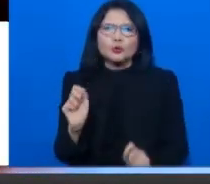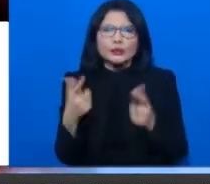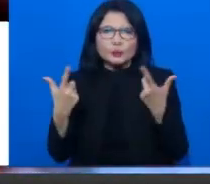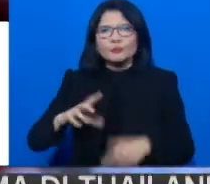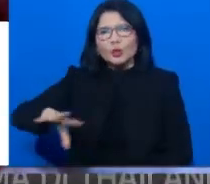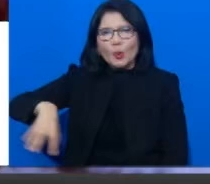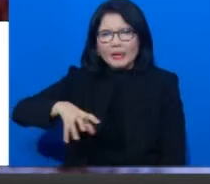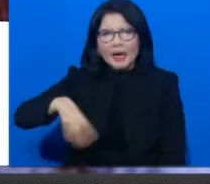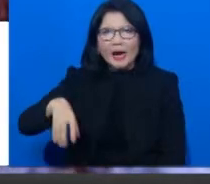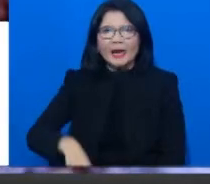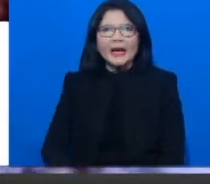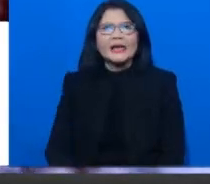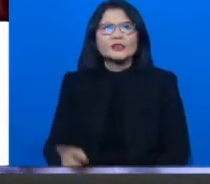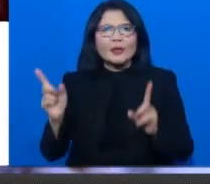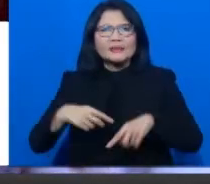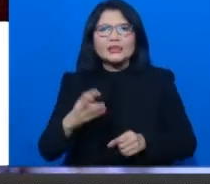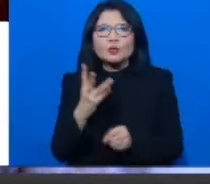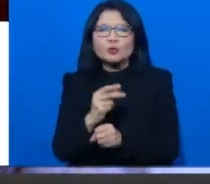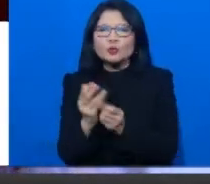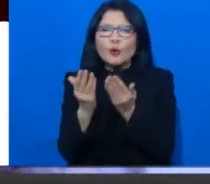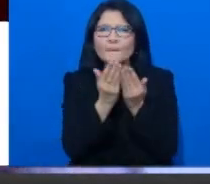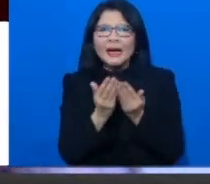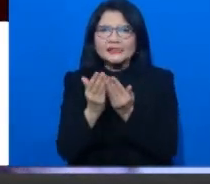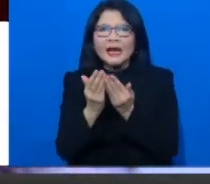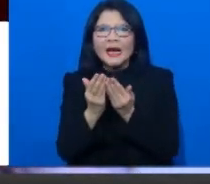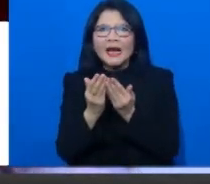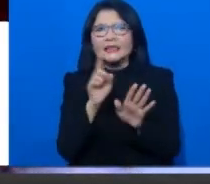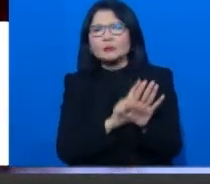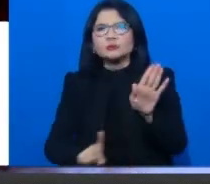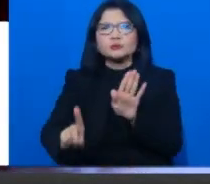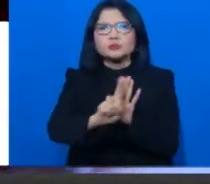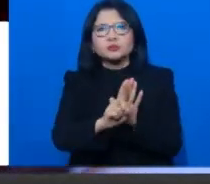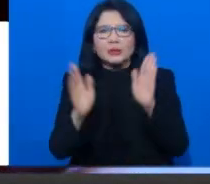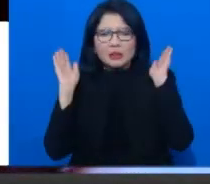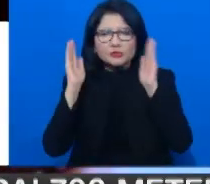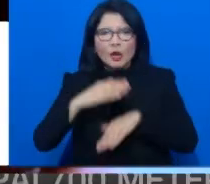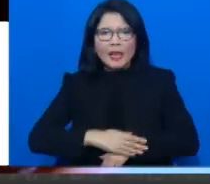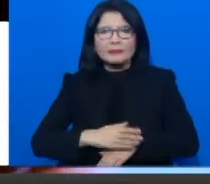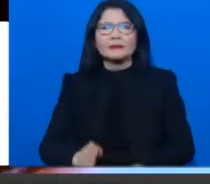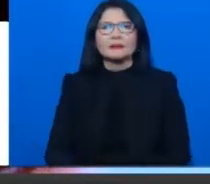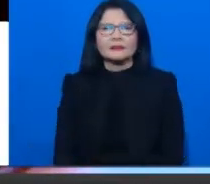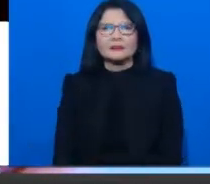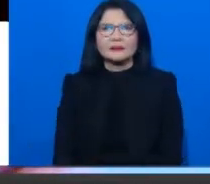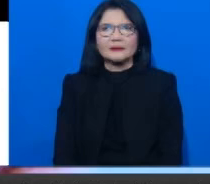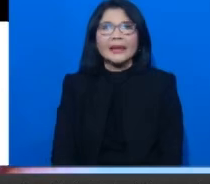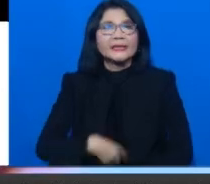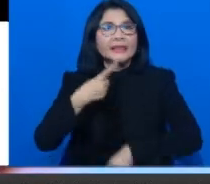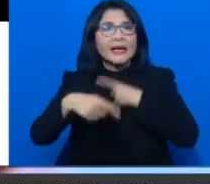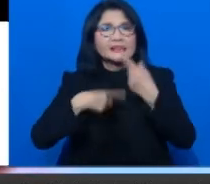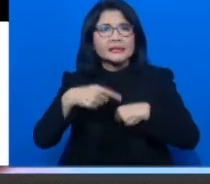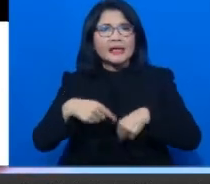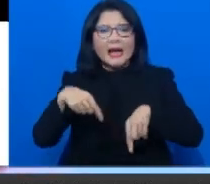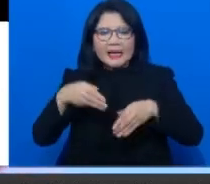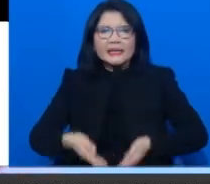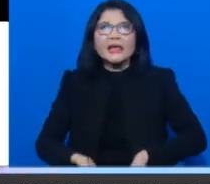keluarganya. Sembari menjadi guru mengaji dan imam di masjid dekat tempat tinggalnya. Simak kisah hidupnya dalam Inikah